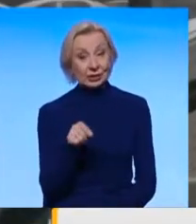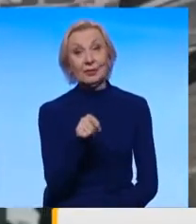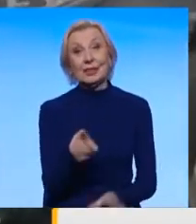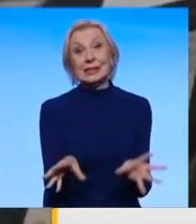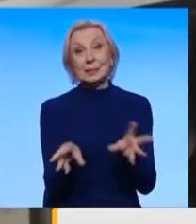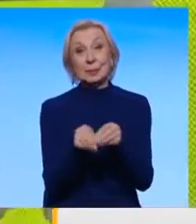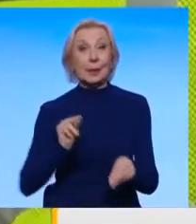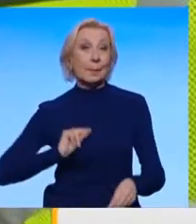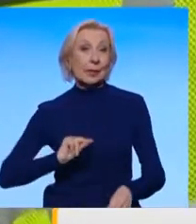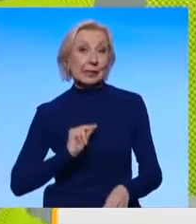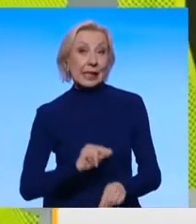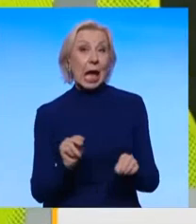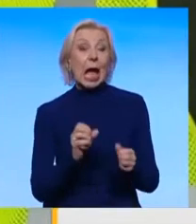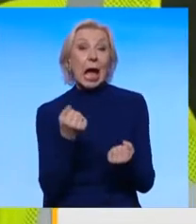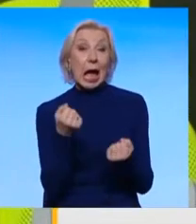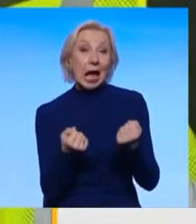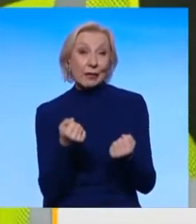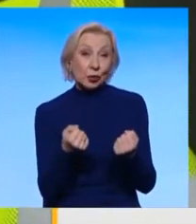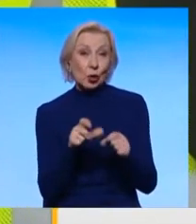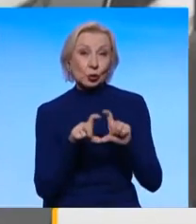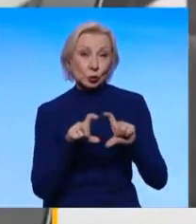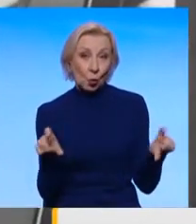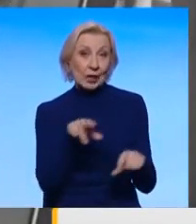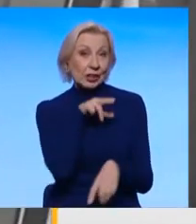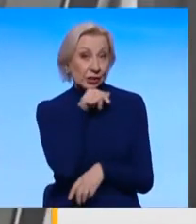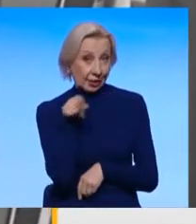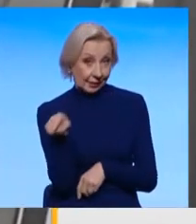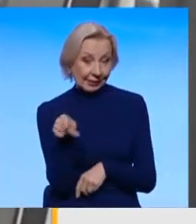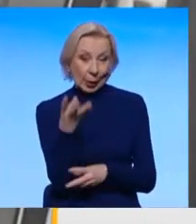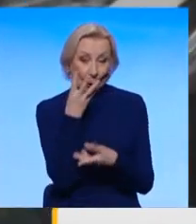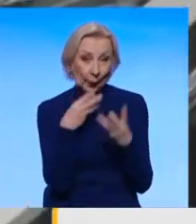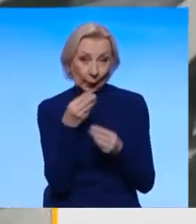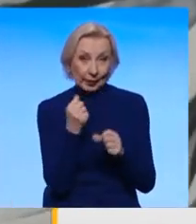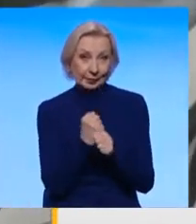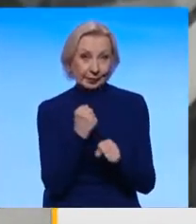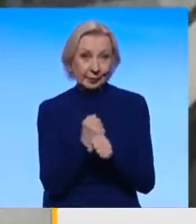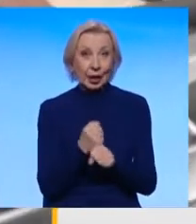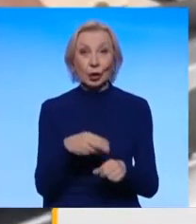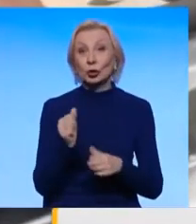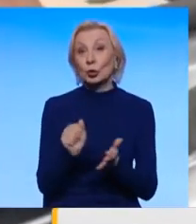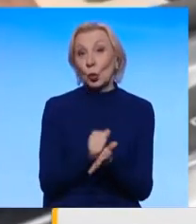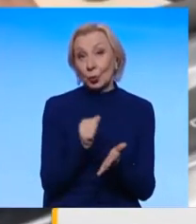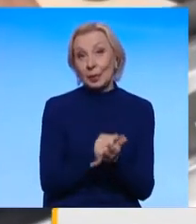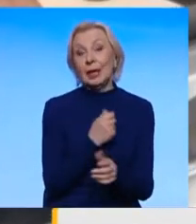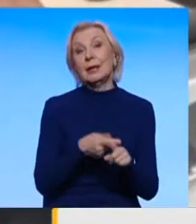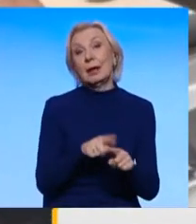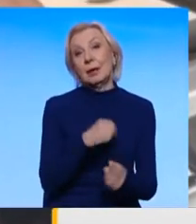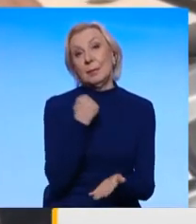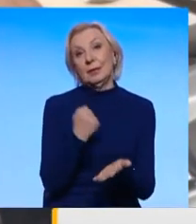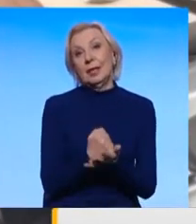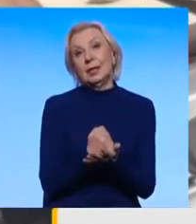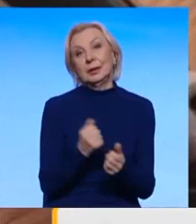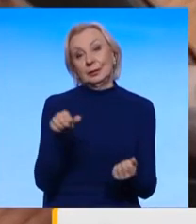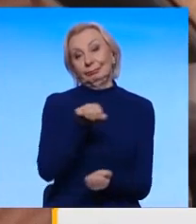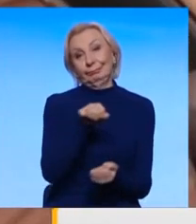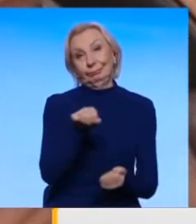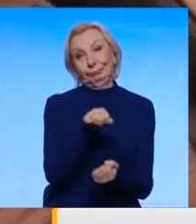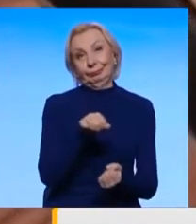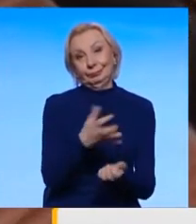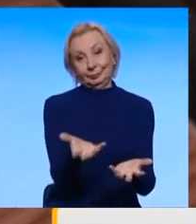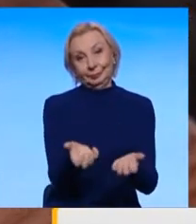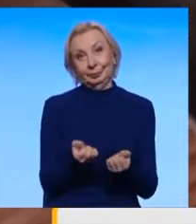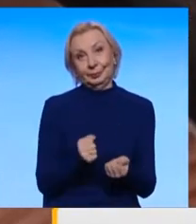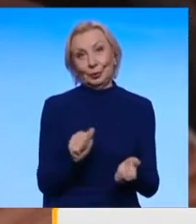правоохоронця, він спільно з працівниками автошколи у Чернівцях підробляв документи, які підтверджували успішну здачу іспитів з теорії та